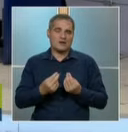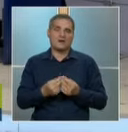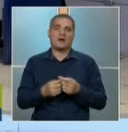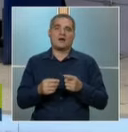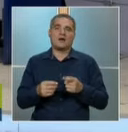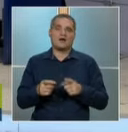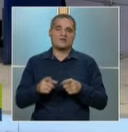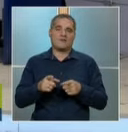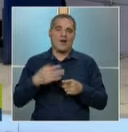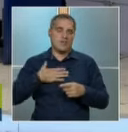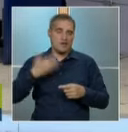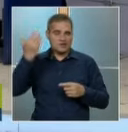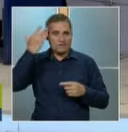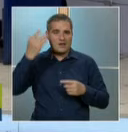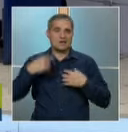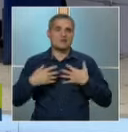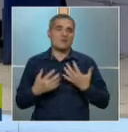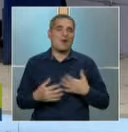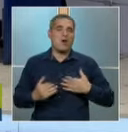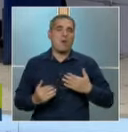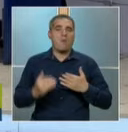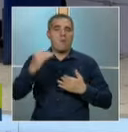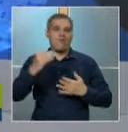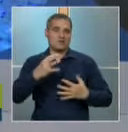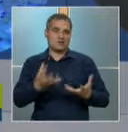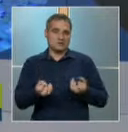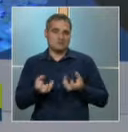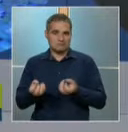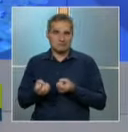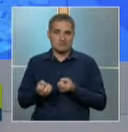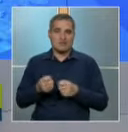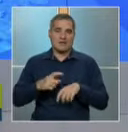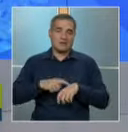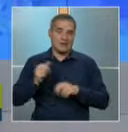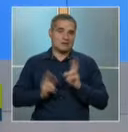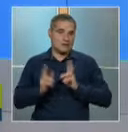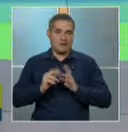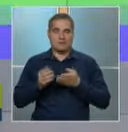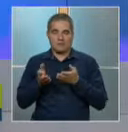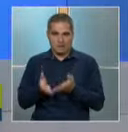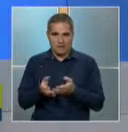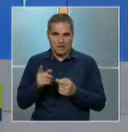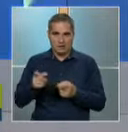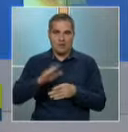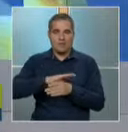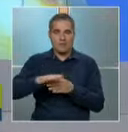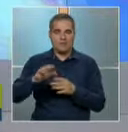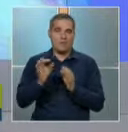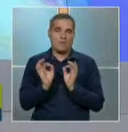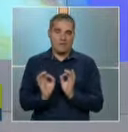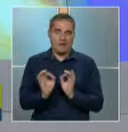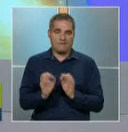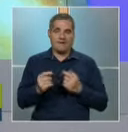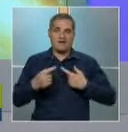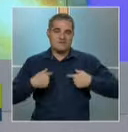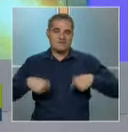че биваме толкова алчени за повече. Петя? Да, съгласна съм за това, че той е напълно прав, че всъщност